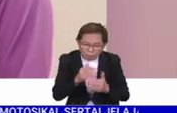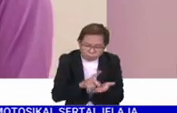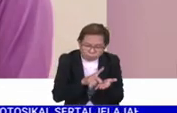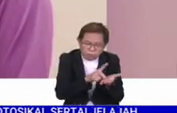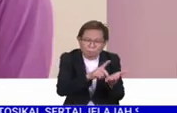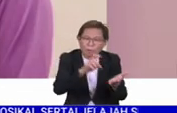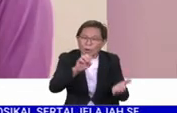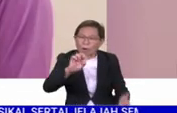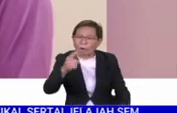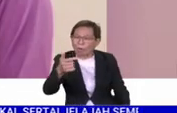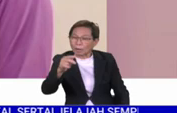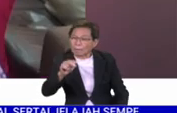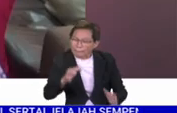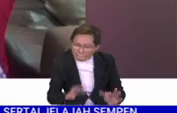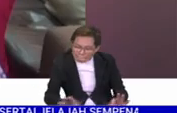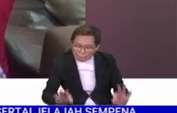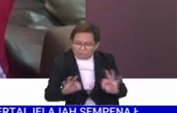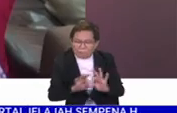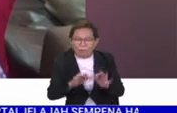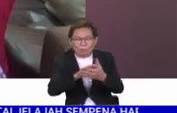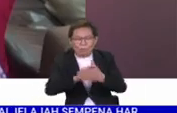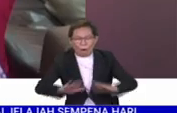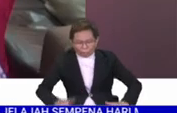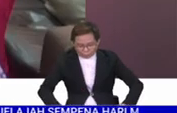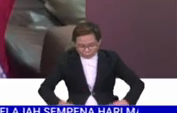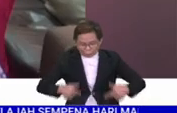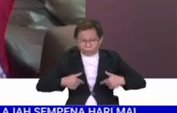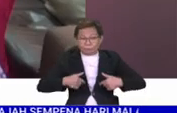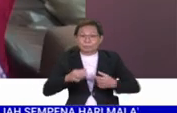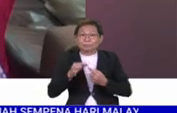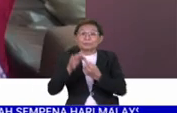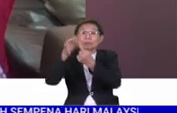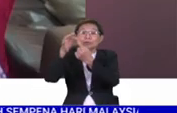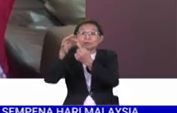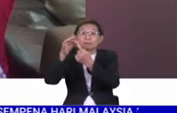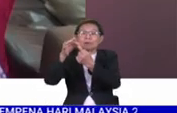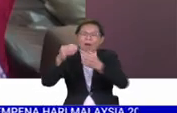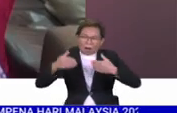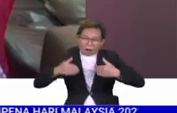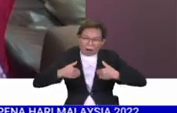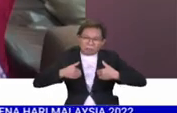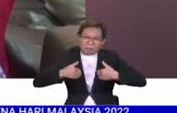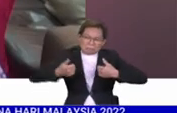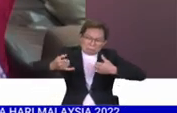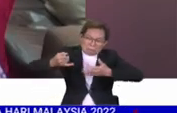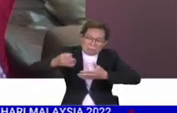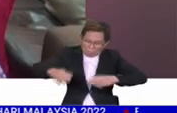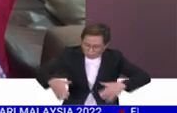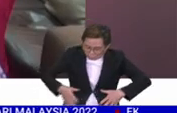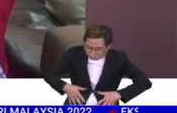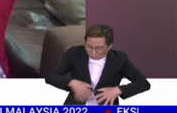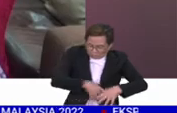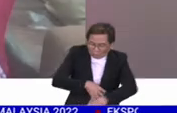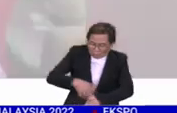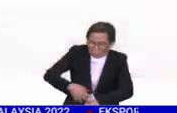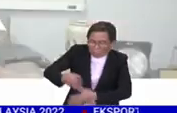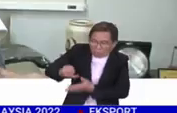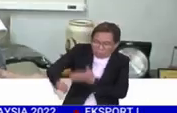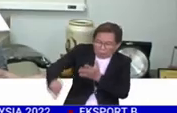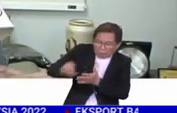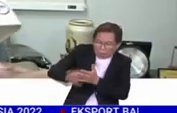menderma organ penting untuk menyelamatkan nyawa khususnya yang mengalami kegagalan organ peringkat